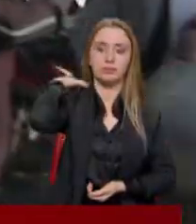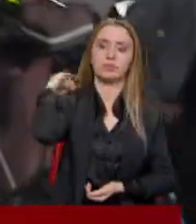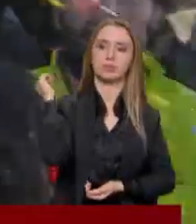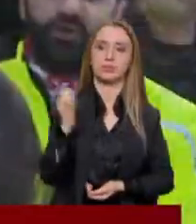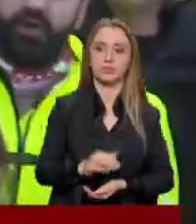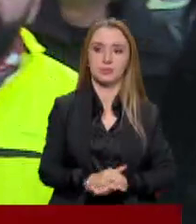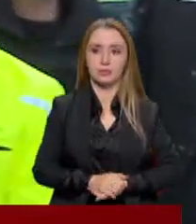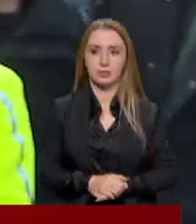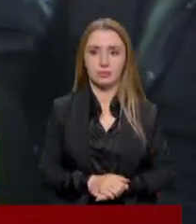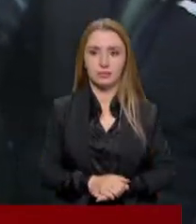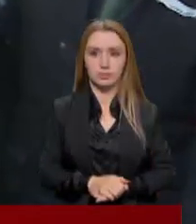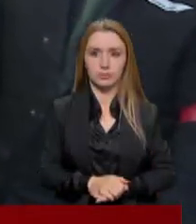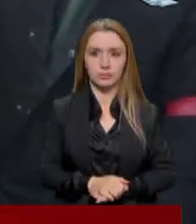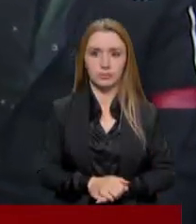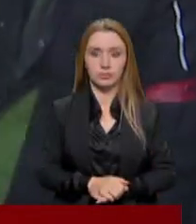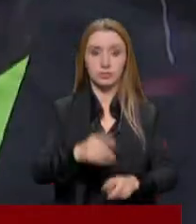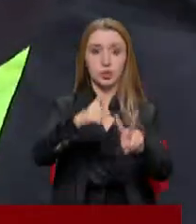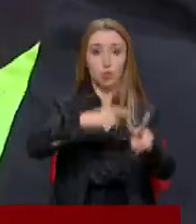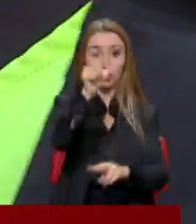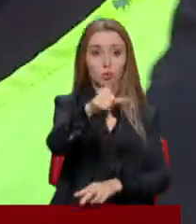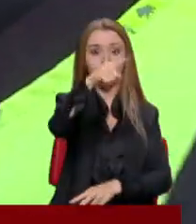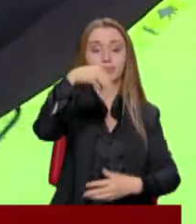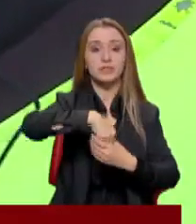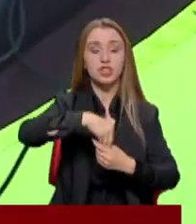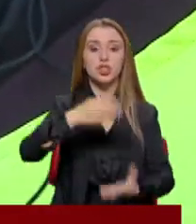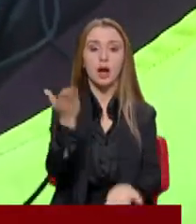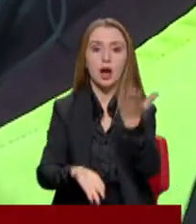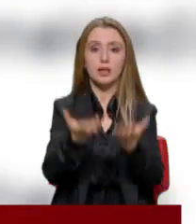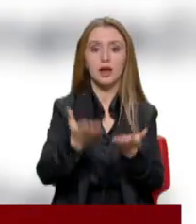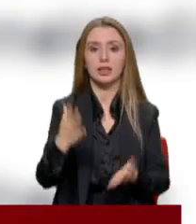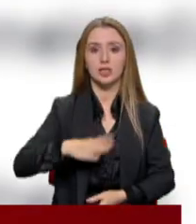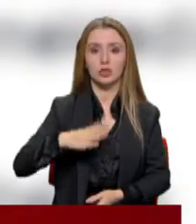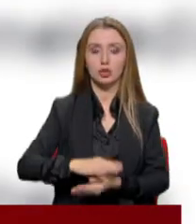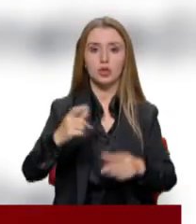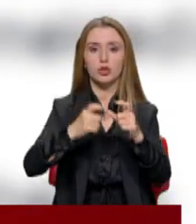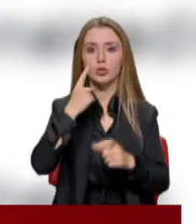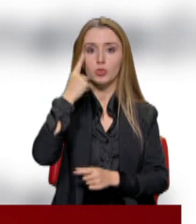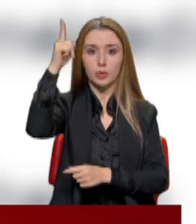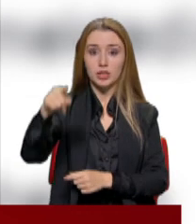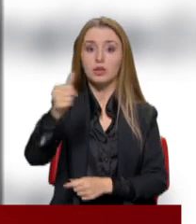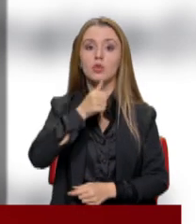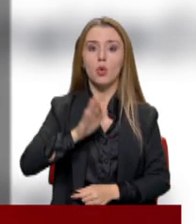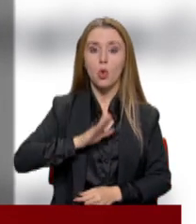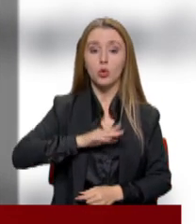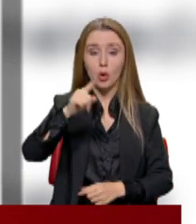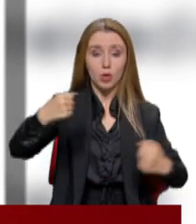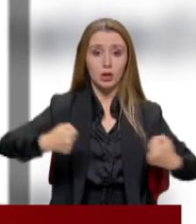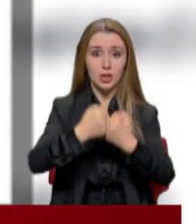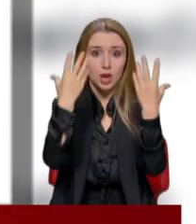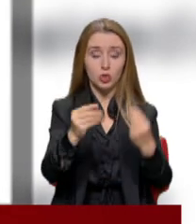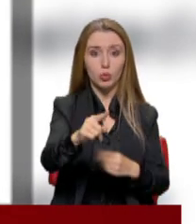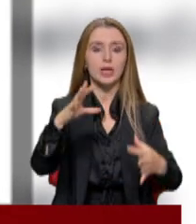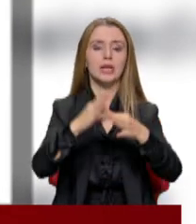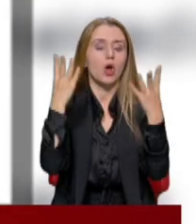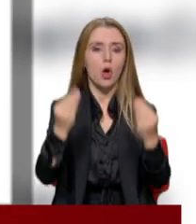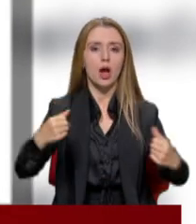etti yus için adalet y Adalet Somali cumhurbaşkanının oğlunun karıştığı trafik kazası ile